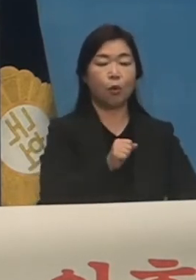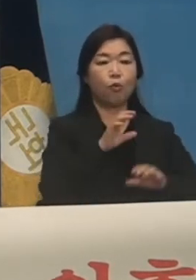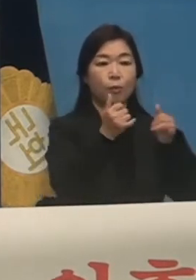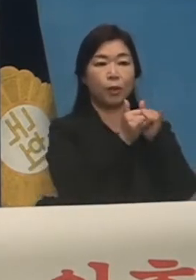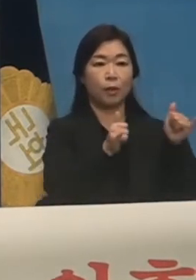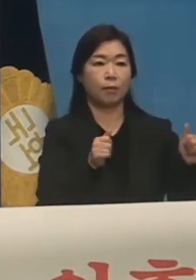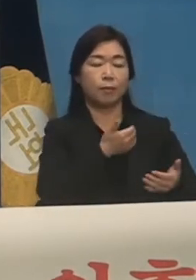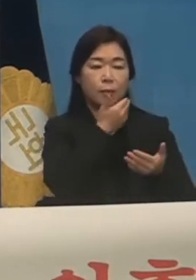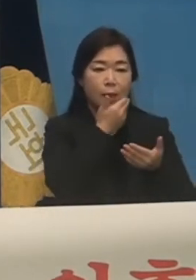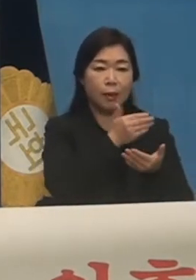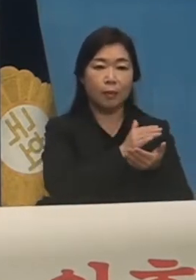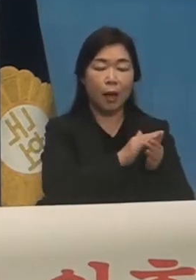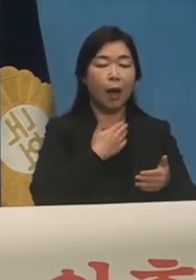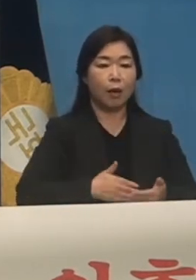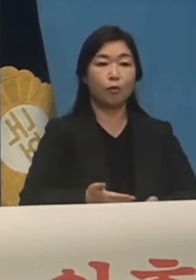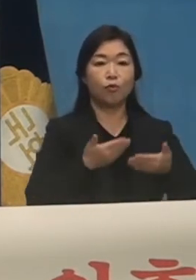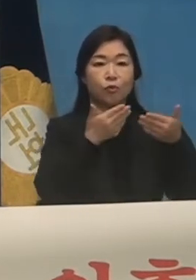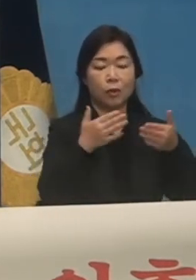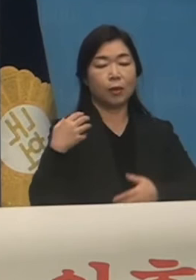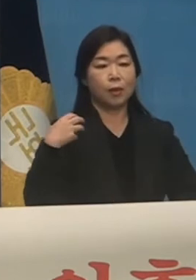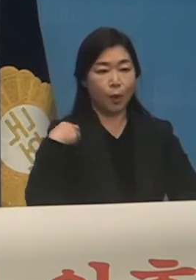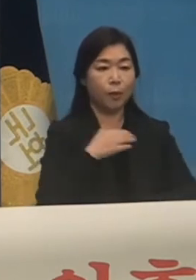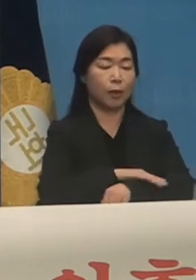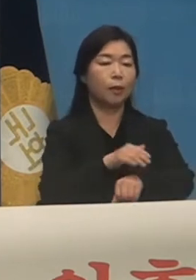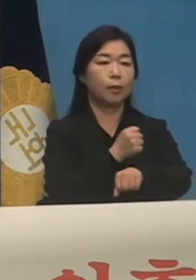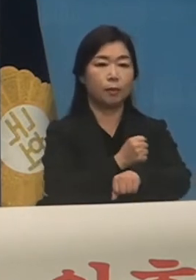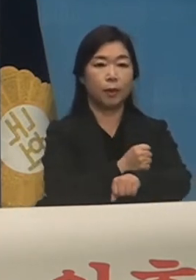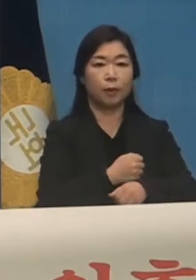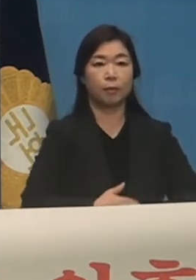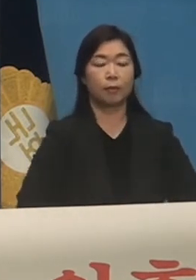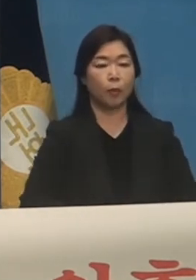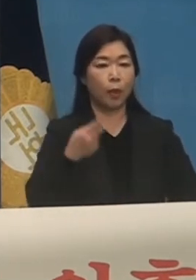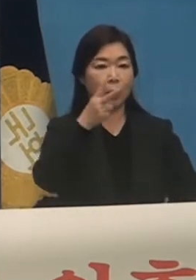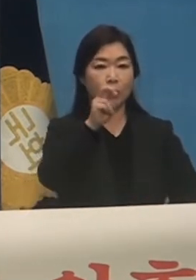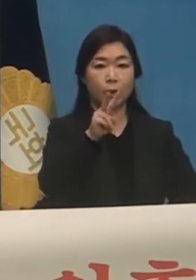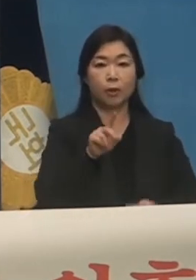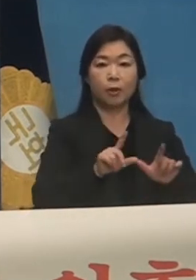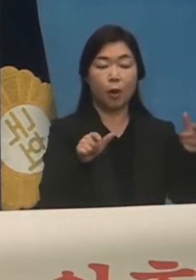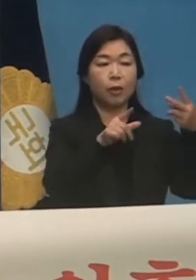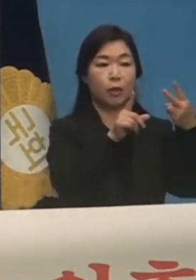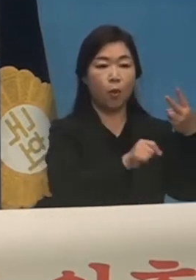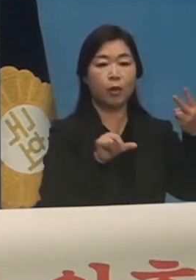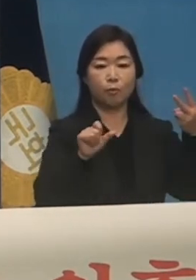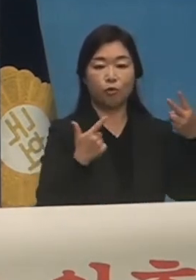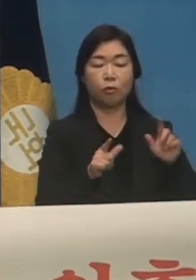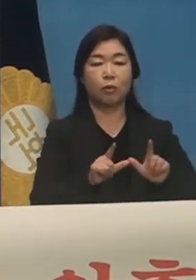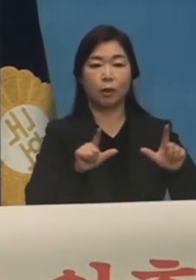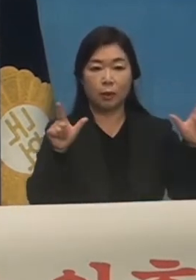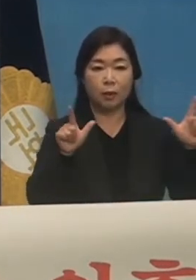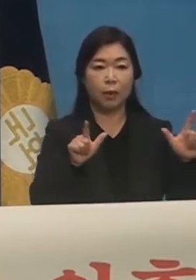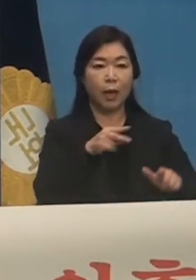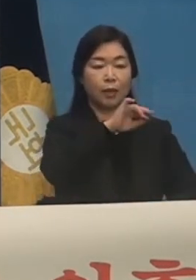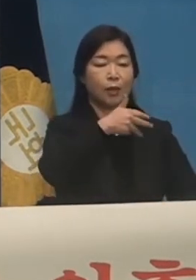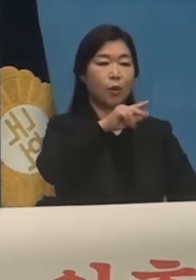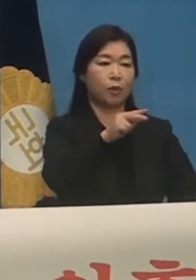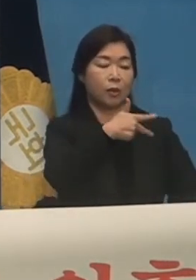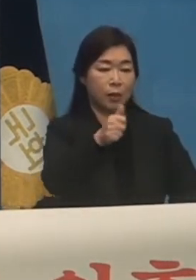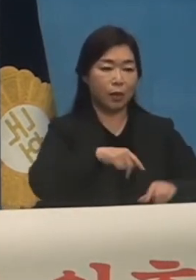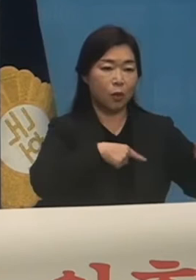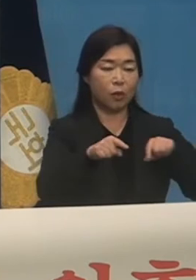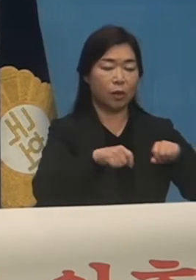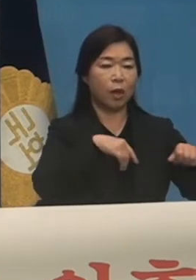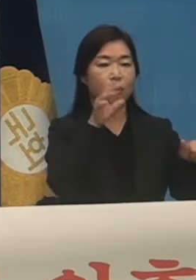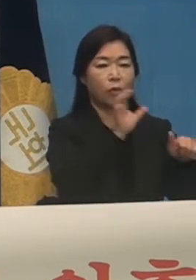국민들에게 알리는 역할을 할 것이다. 2022년 2월 16일 신천지의 정치